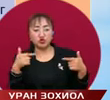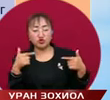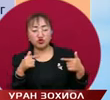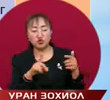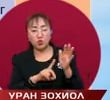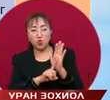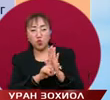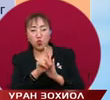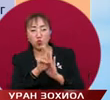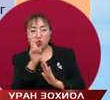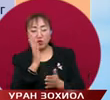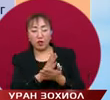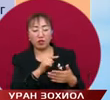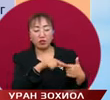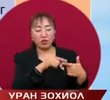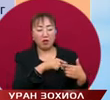Өхгүй авна.